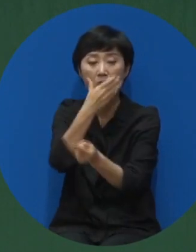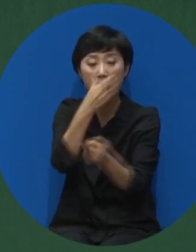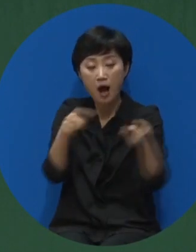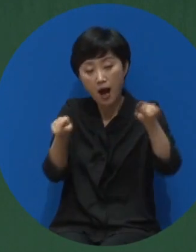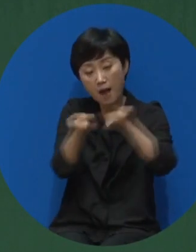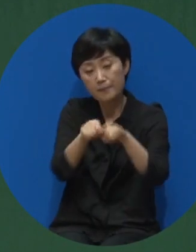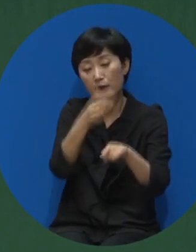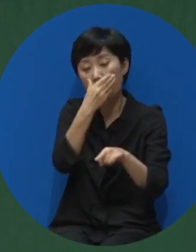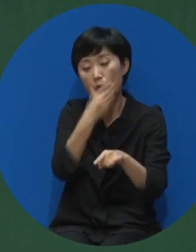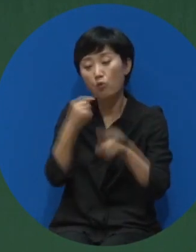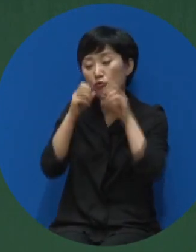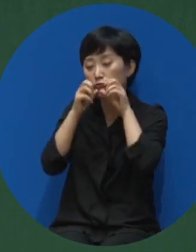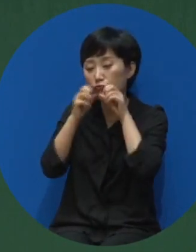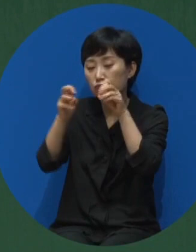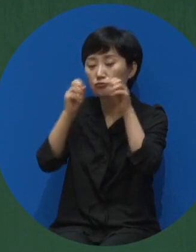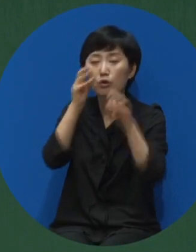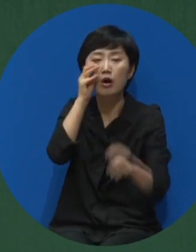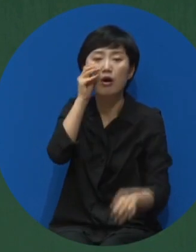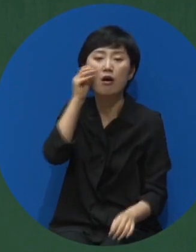막 주시는 거예요.